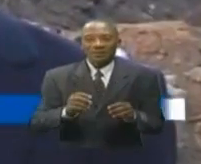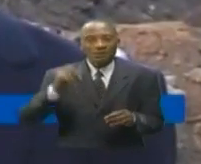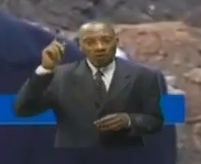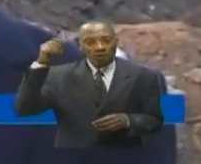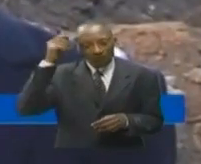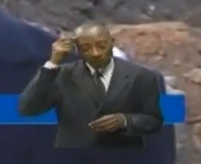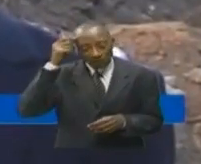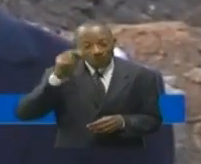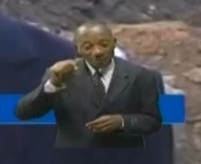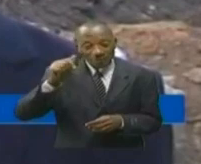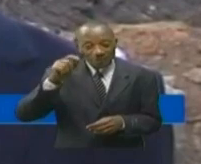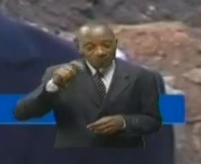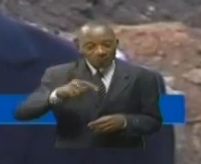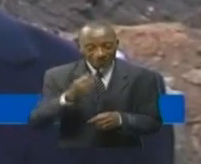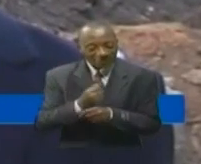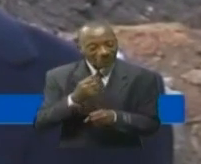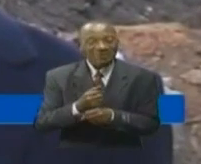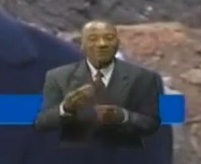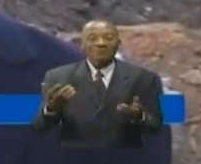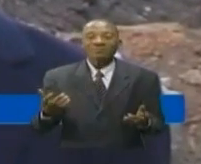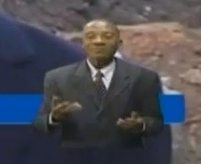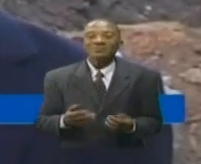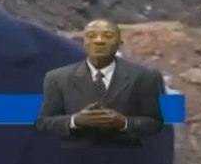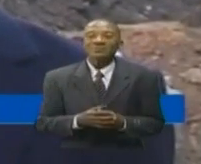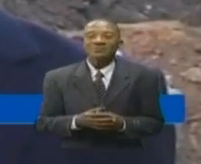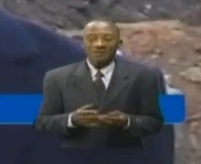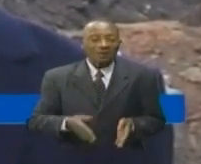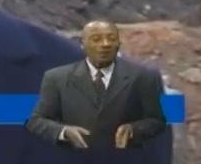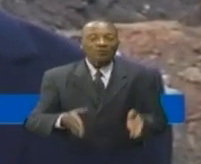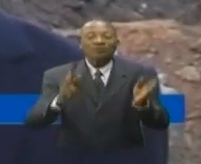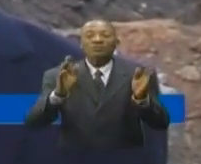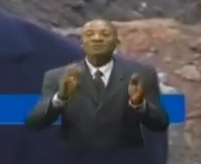accidents, il y a risque même que les enfants qui traversent la route puissent se